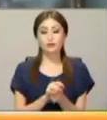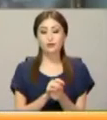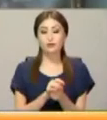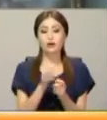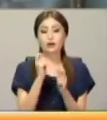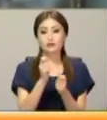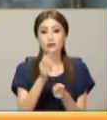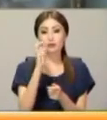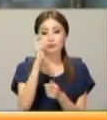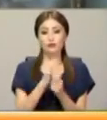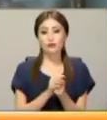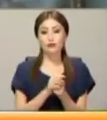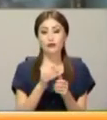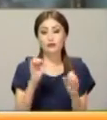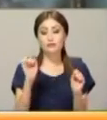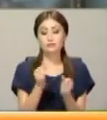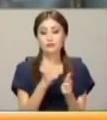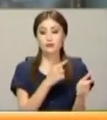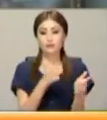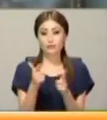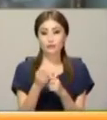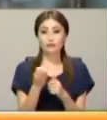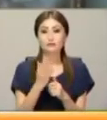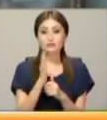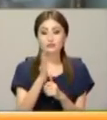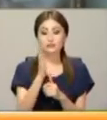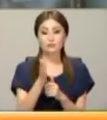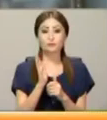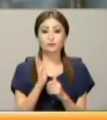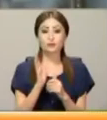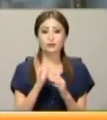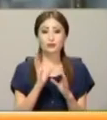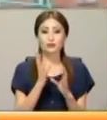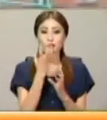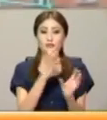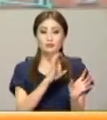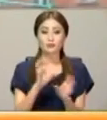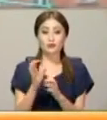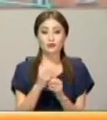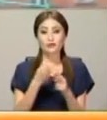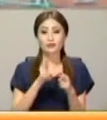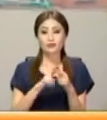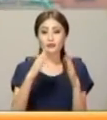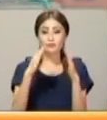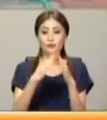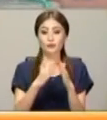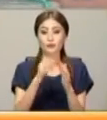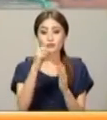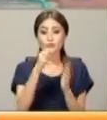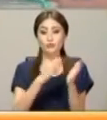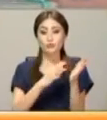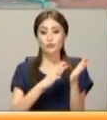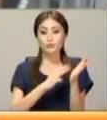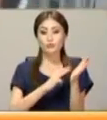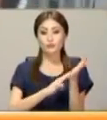Дай бог, в этом году к зиме готовы. Я думаю, что теперь будет тепло. В этом доме еще 183 квартиры.